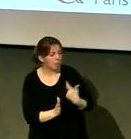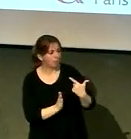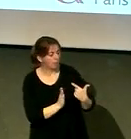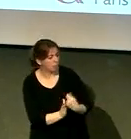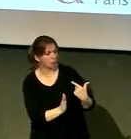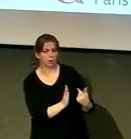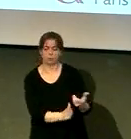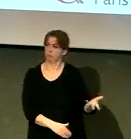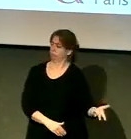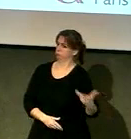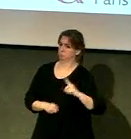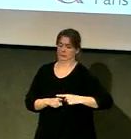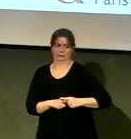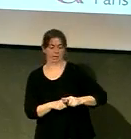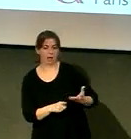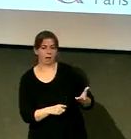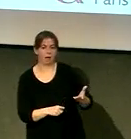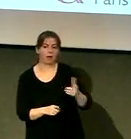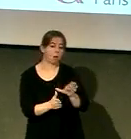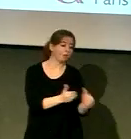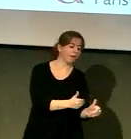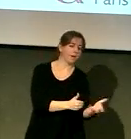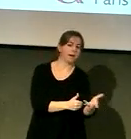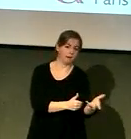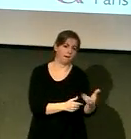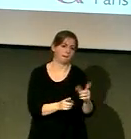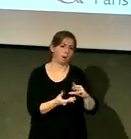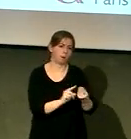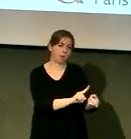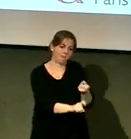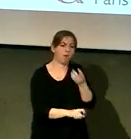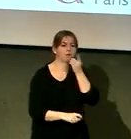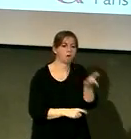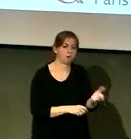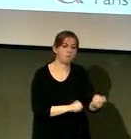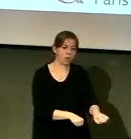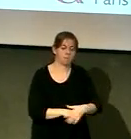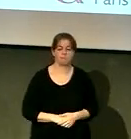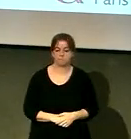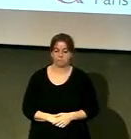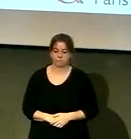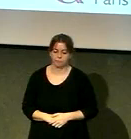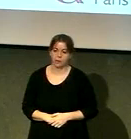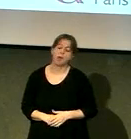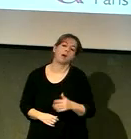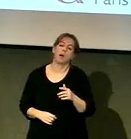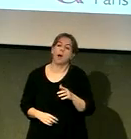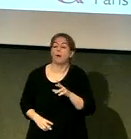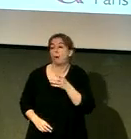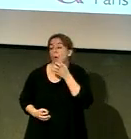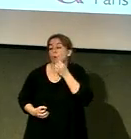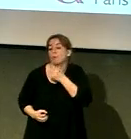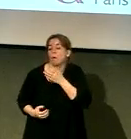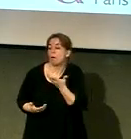dans le profil d'une femme, et souvent c'est lié à ces produits. Le mauvais suivi de grossesse, je dirais qu'il est toujours cité par les